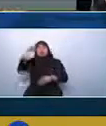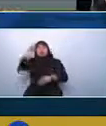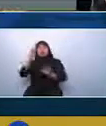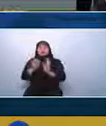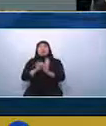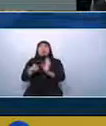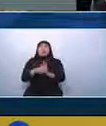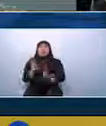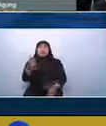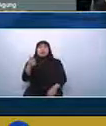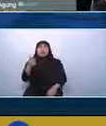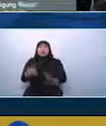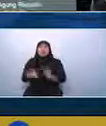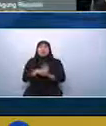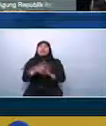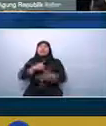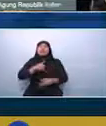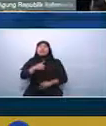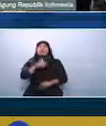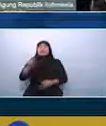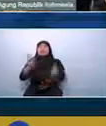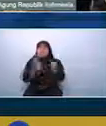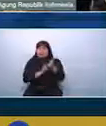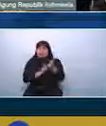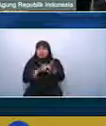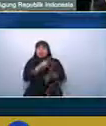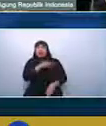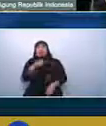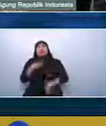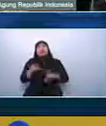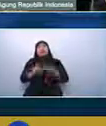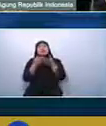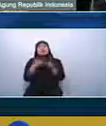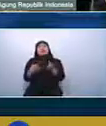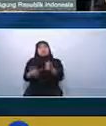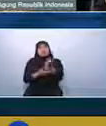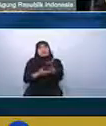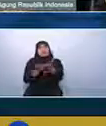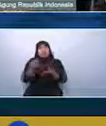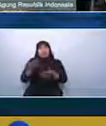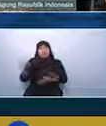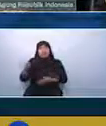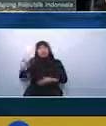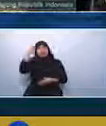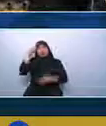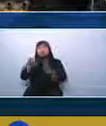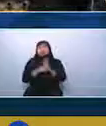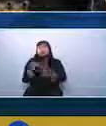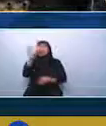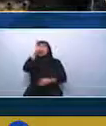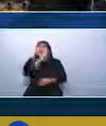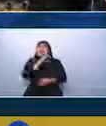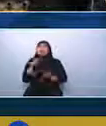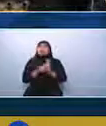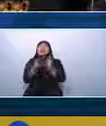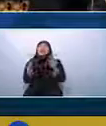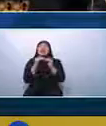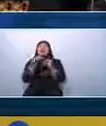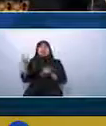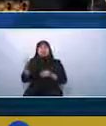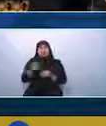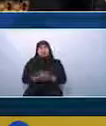mempercepat proses penyelesaian perkara dan memberikan kemudahan bagi para pencari keadilan dalam menyelesaikan